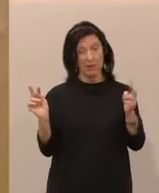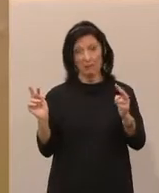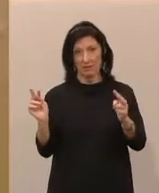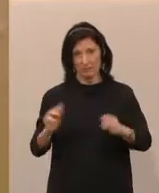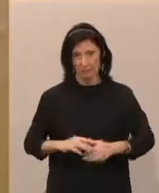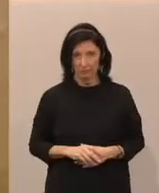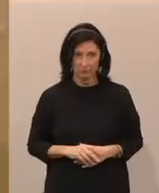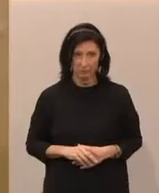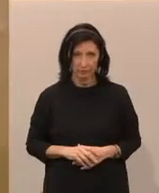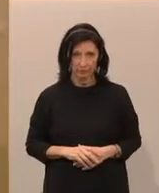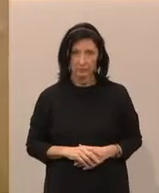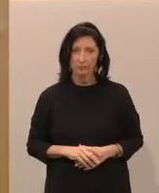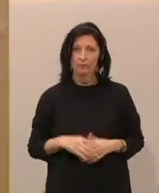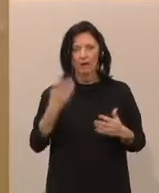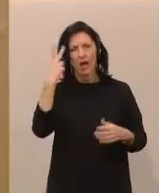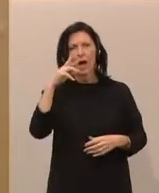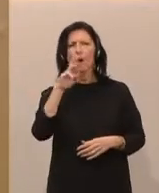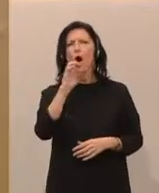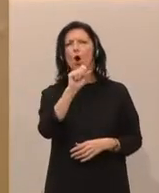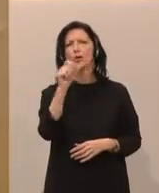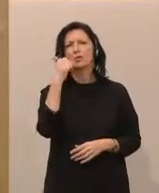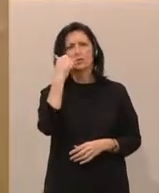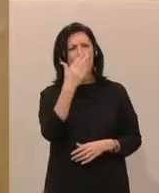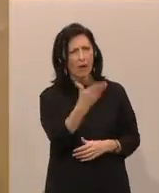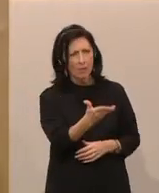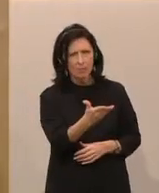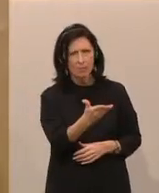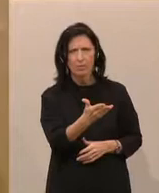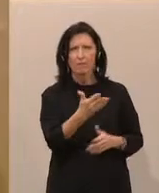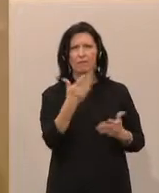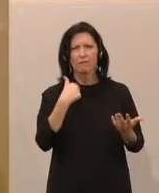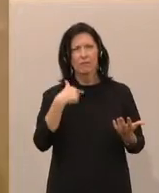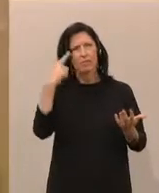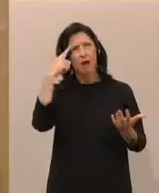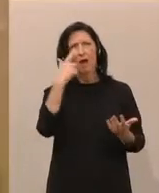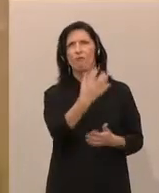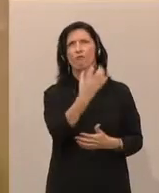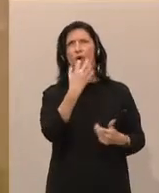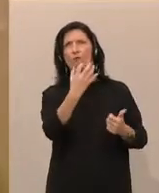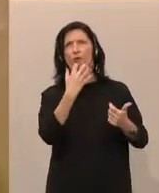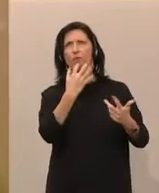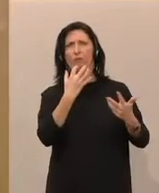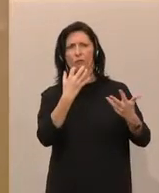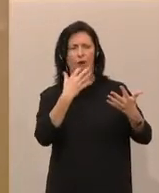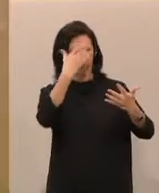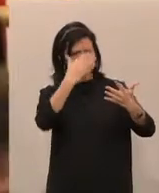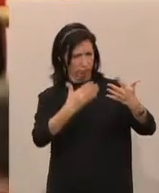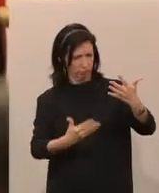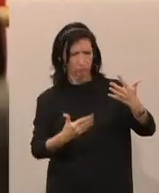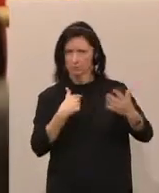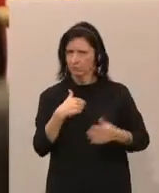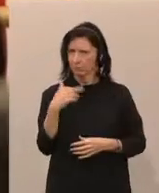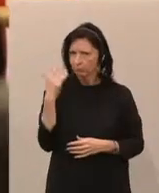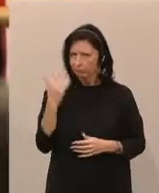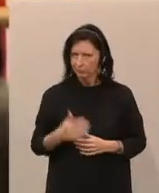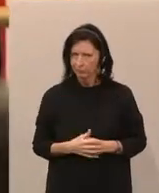aber wenn ich mir heraus man ihre ganzen vorwürfe hatte noch einmal vor augen führe dann wundere ich mich einfach weil das einfach nichts